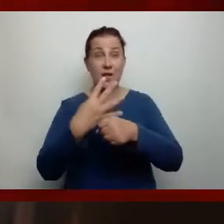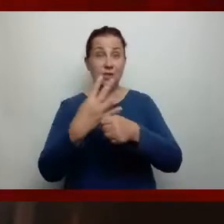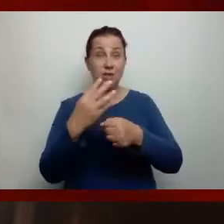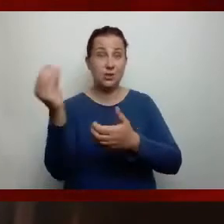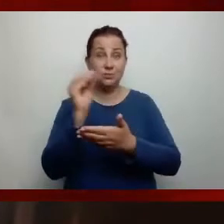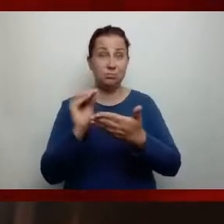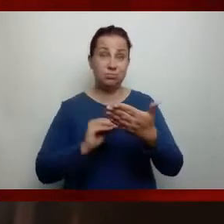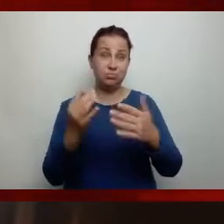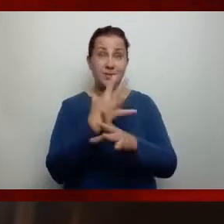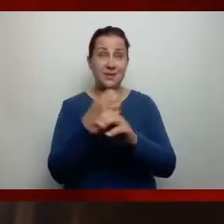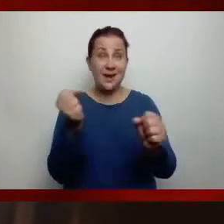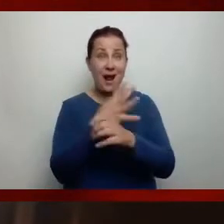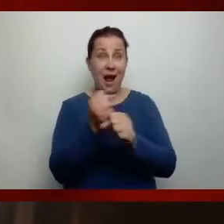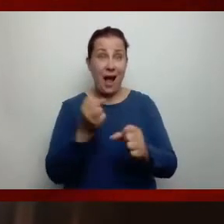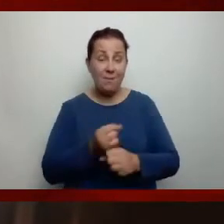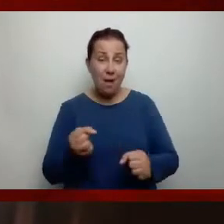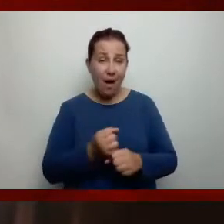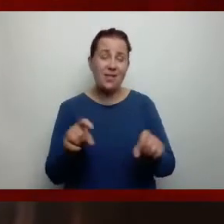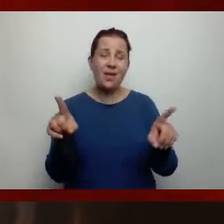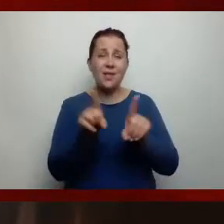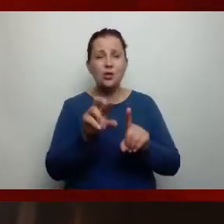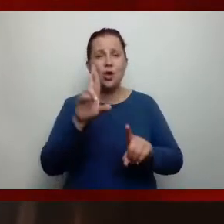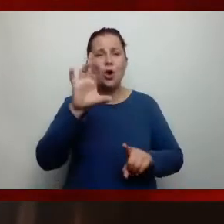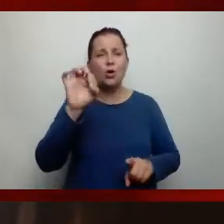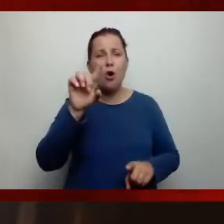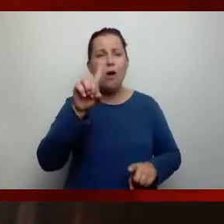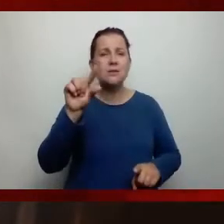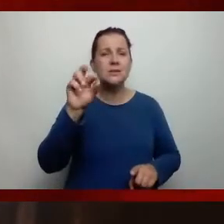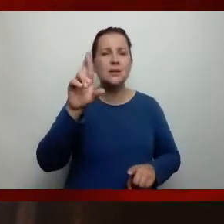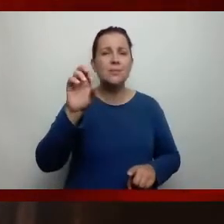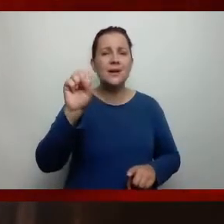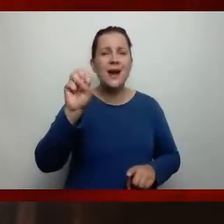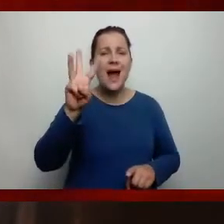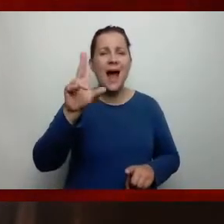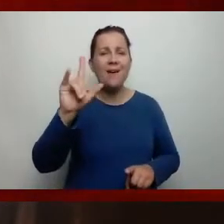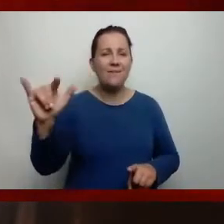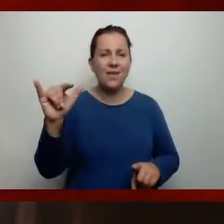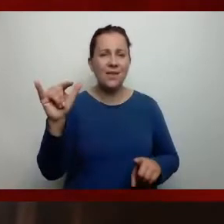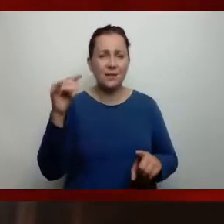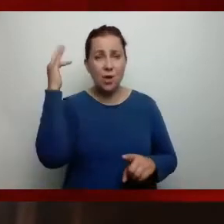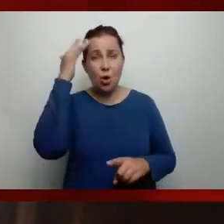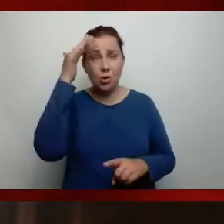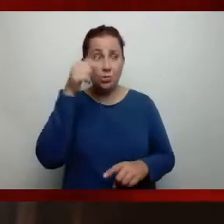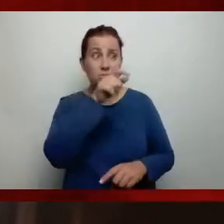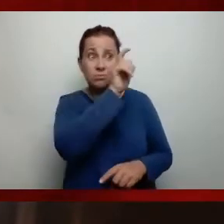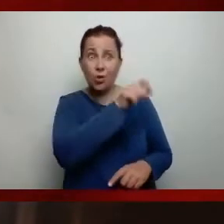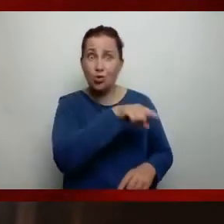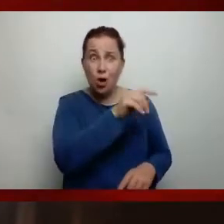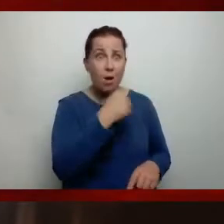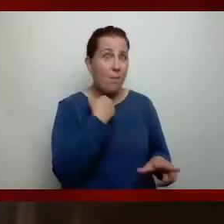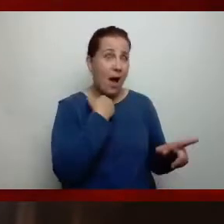szereg rozpraw teoretycznych i tak dalej. Także no, on był człowiekiem, który był bardzo